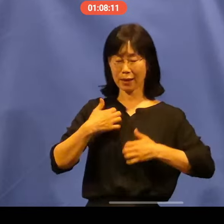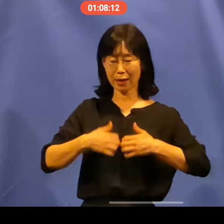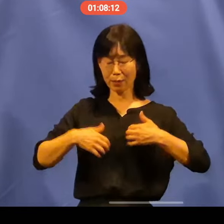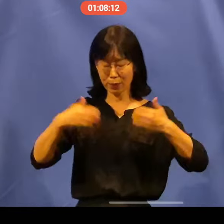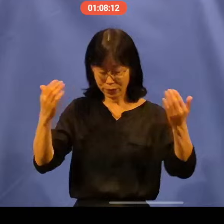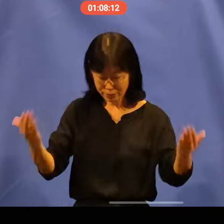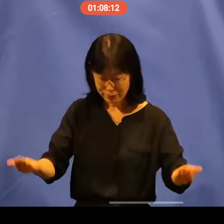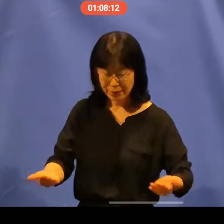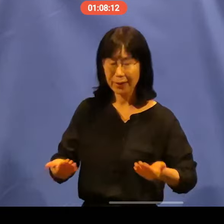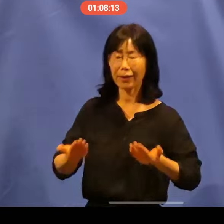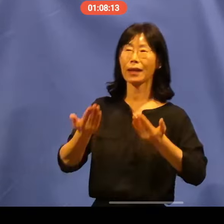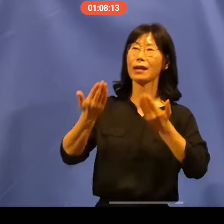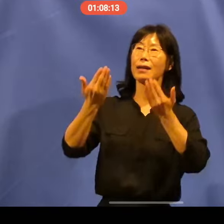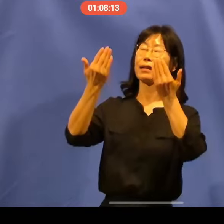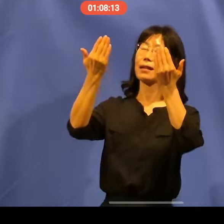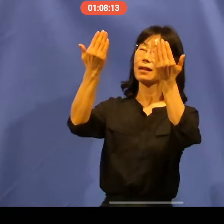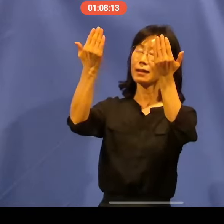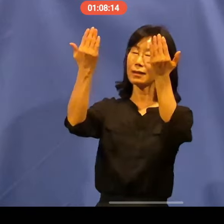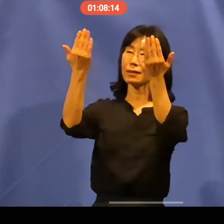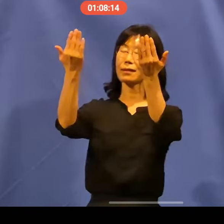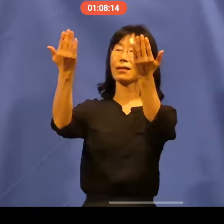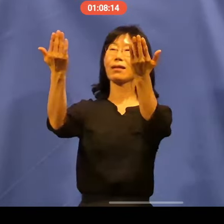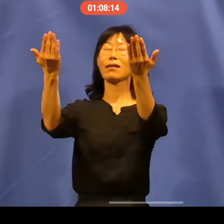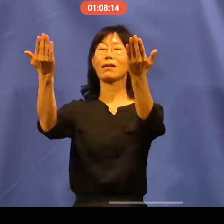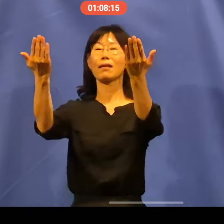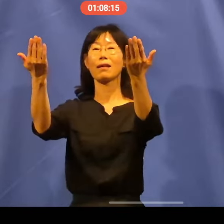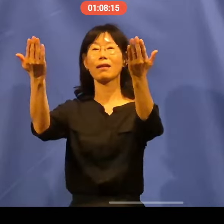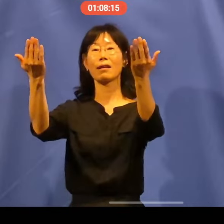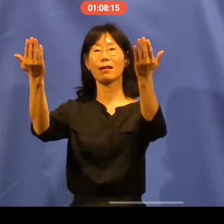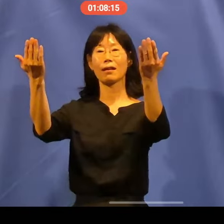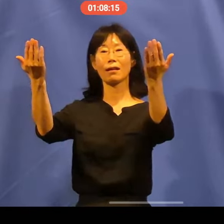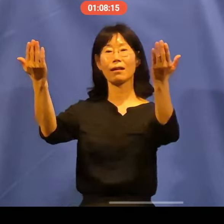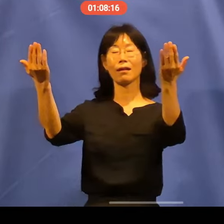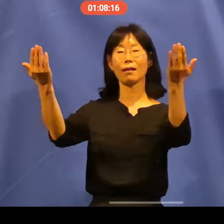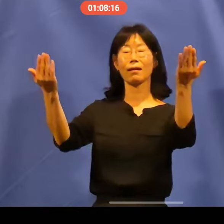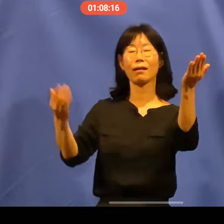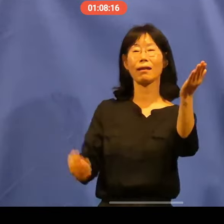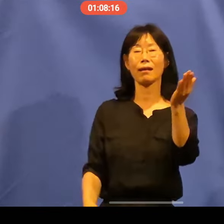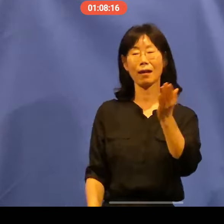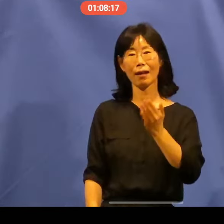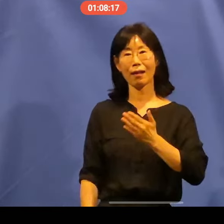주님의 기쁨이 되는 것